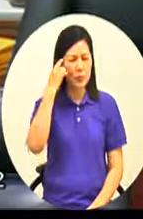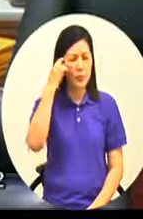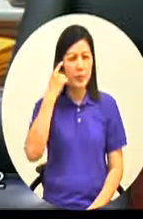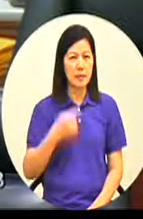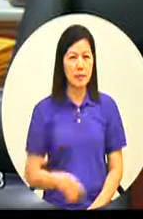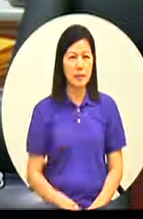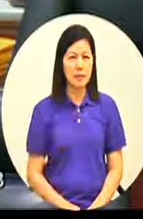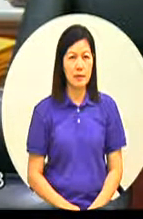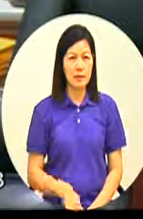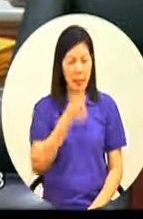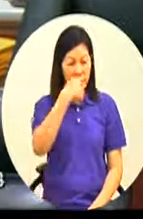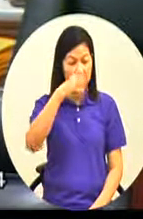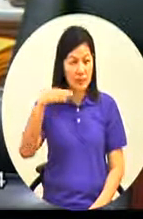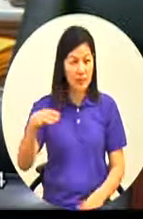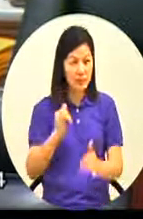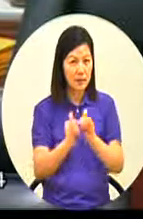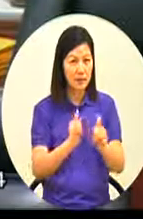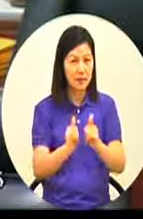我们凤山的灾民，